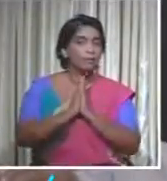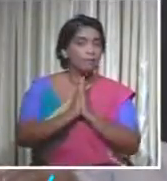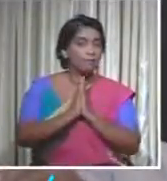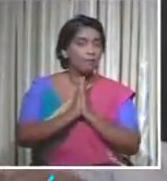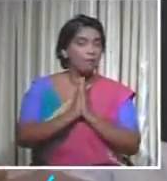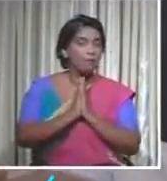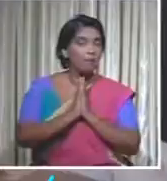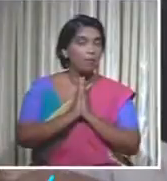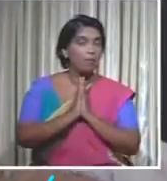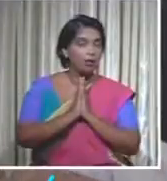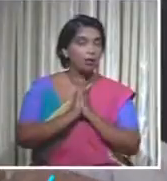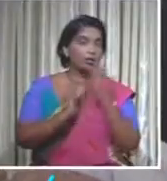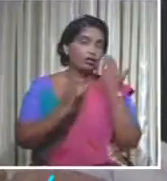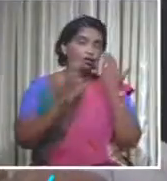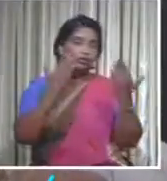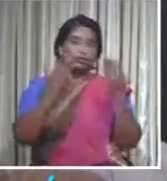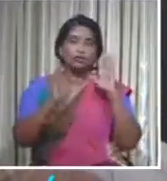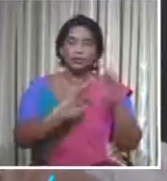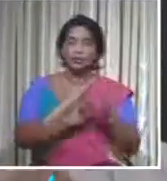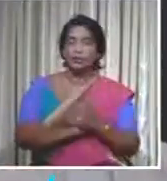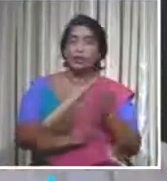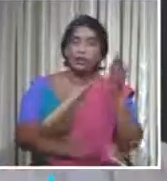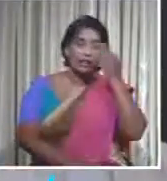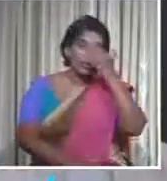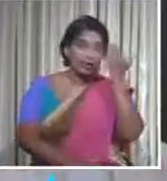अंक अब तमिल बौद्ध अडयालम